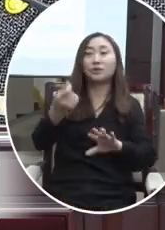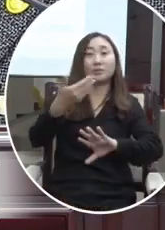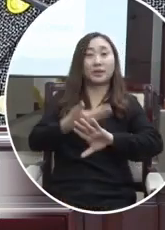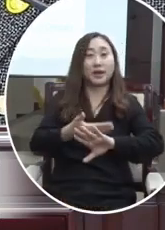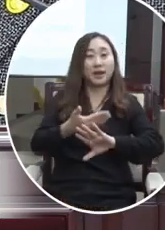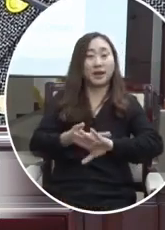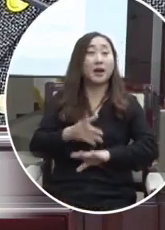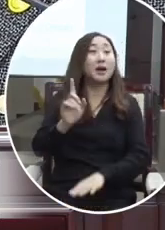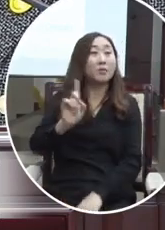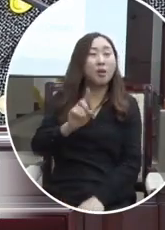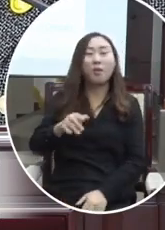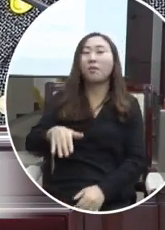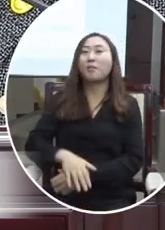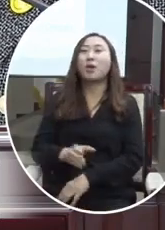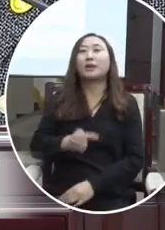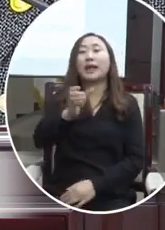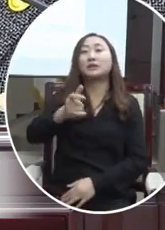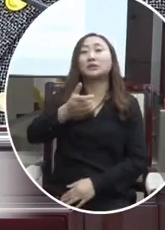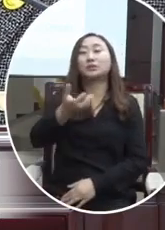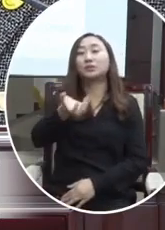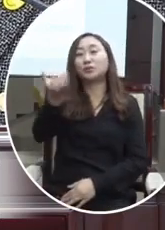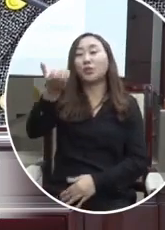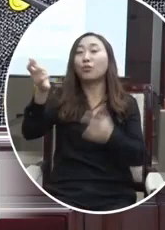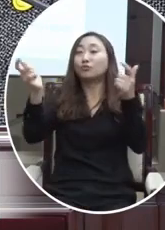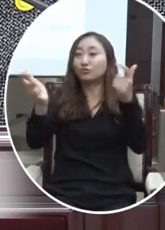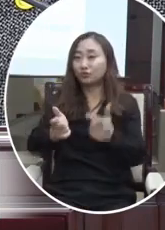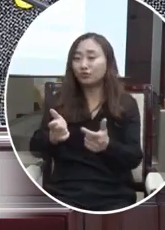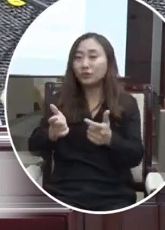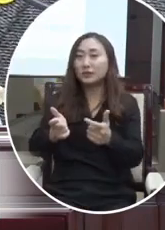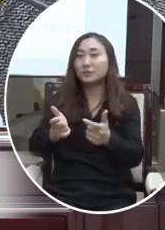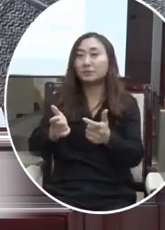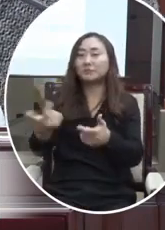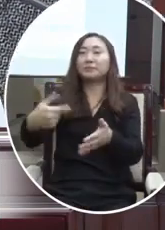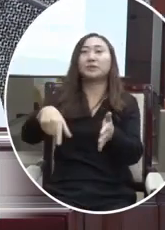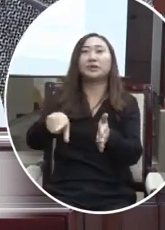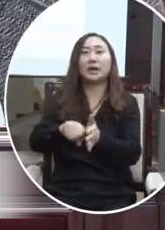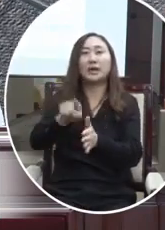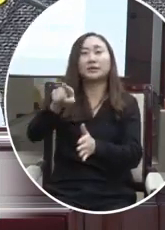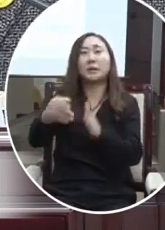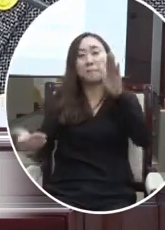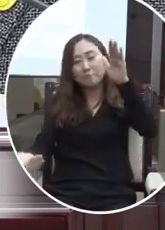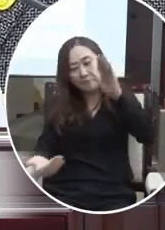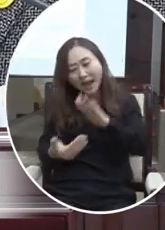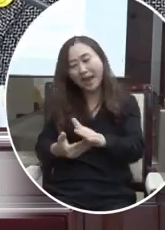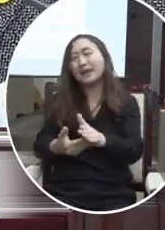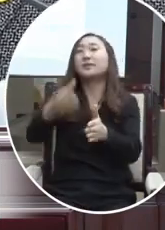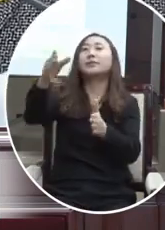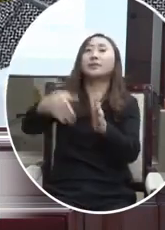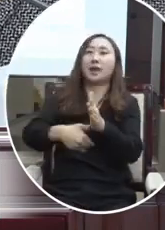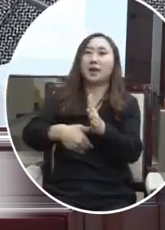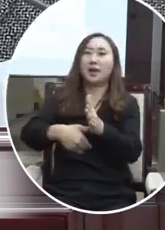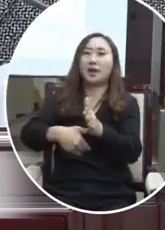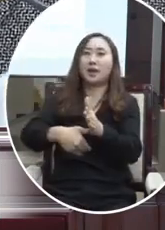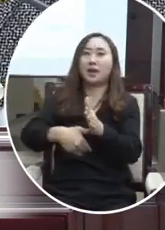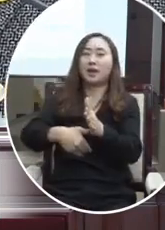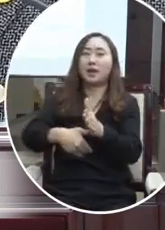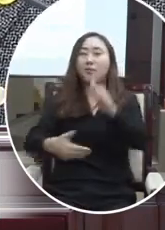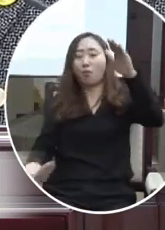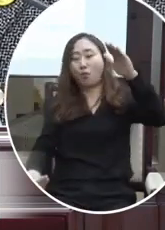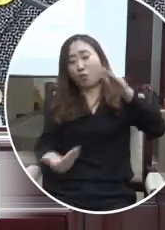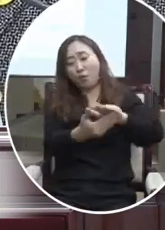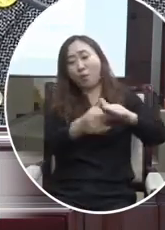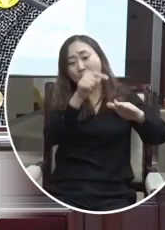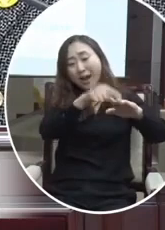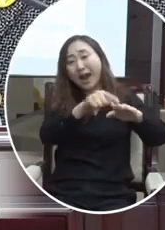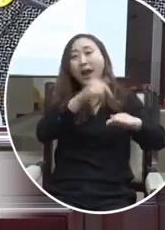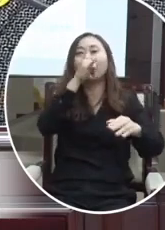좀 다른 것이 탄소중립은 시기상으로 저희가 이룩해야 되는 시점이 있습니다. 그 시점에 맞춰서